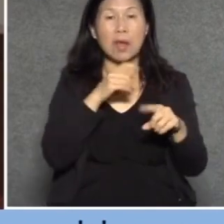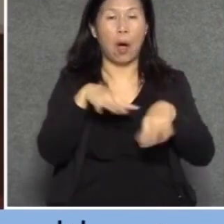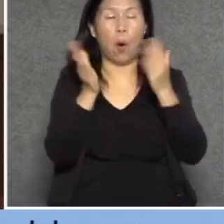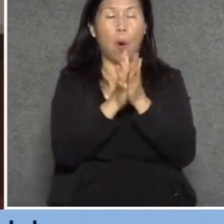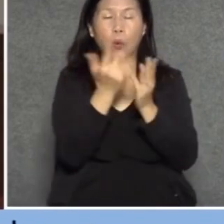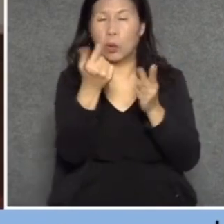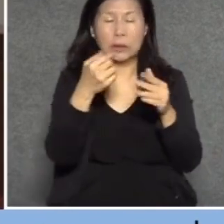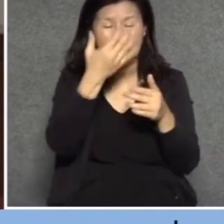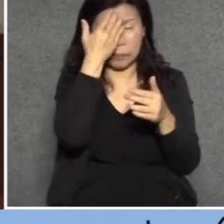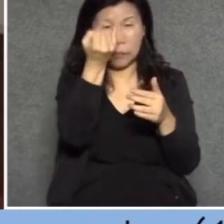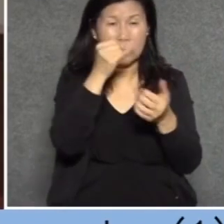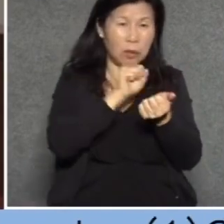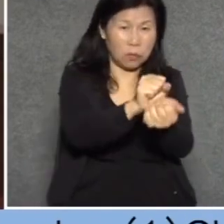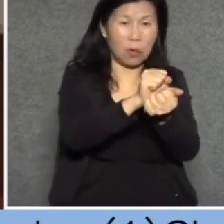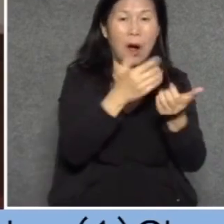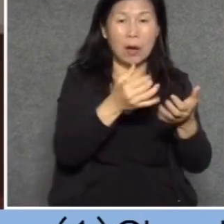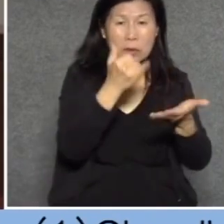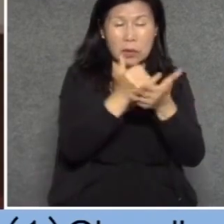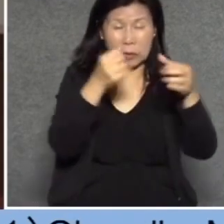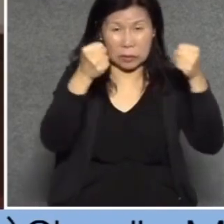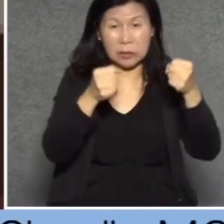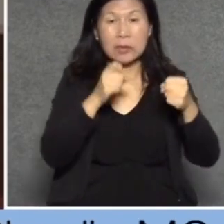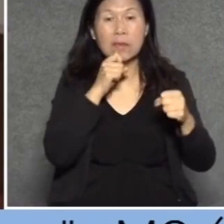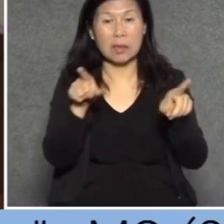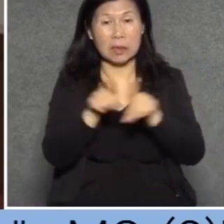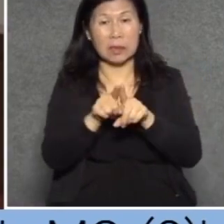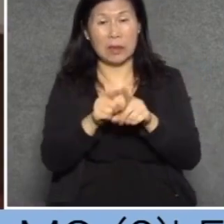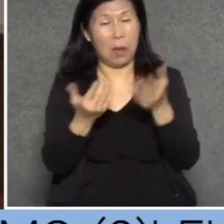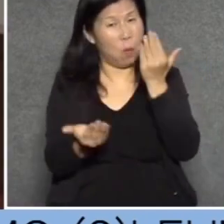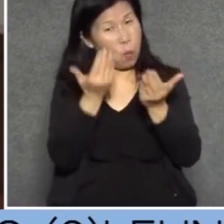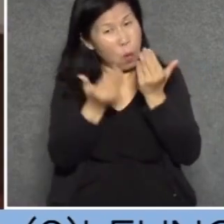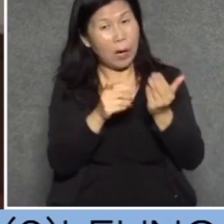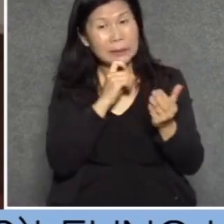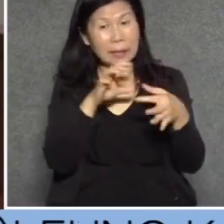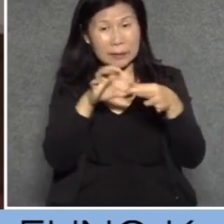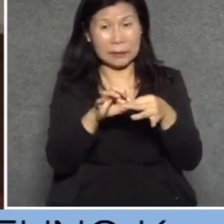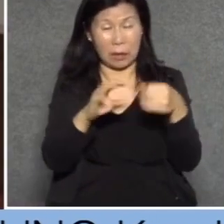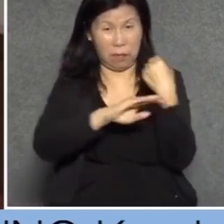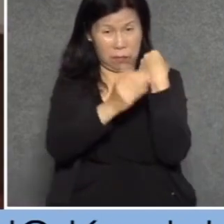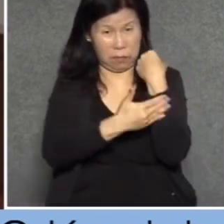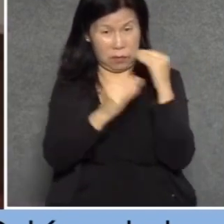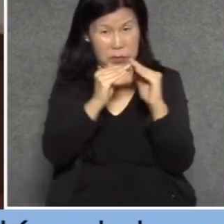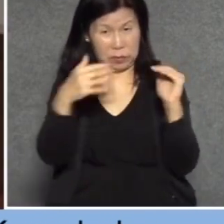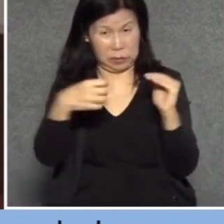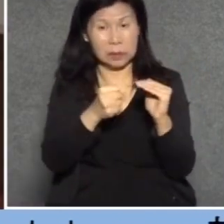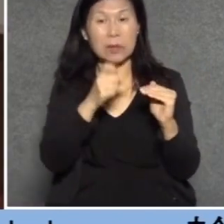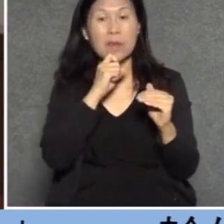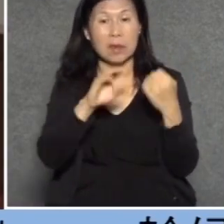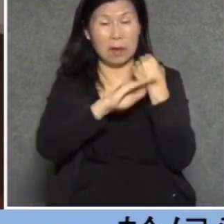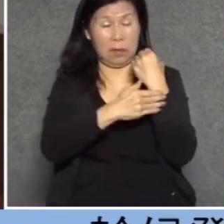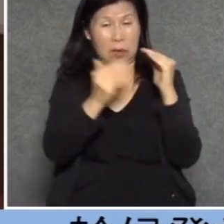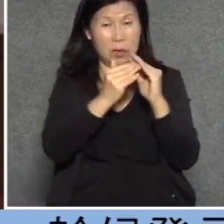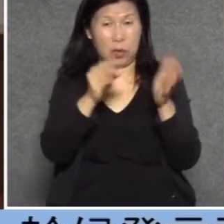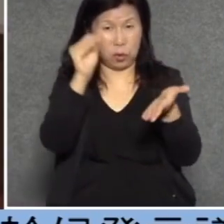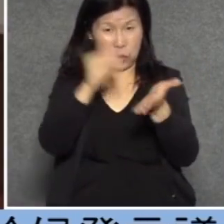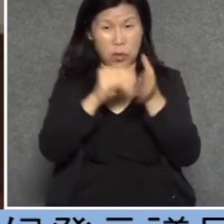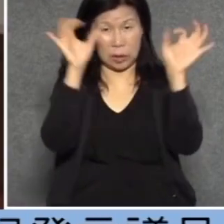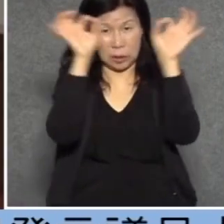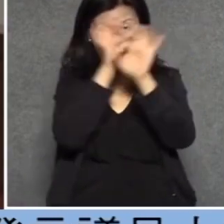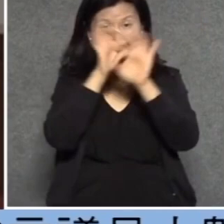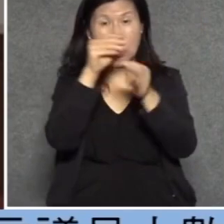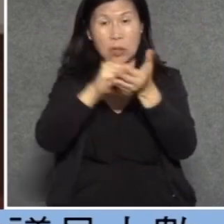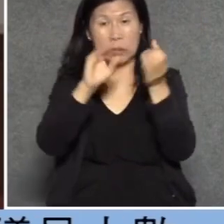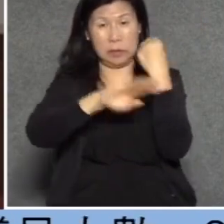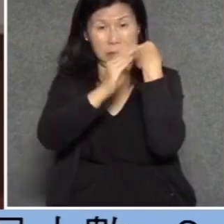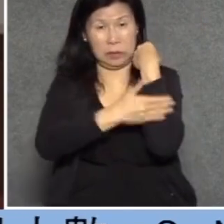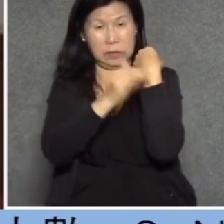為一個所謂檢控工作部門，你或多或少都要為法庭嗰個錯誤定罪去負責嘅，啱